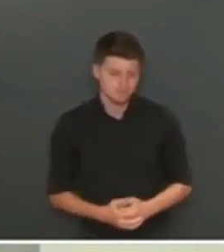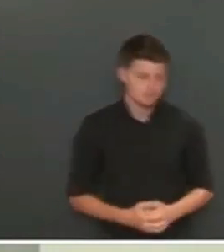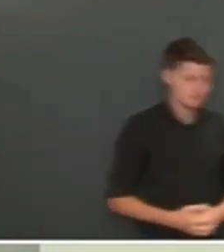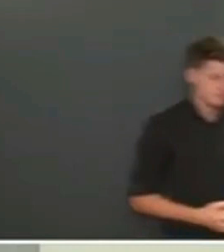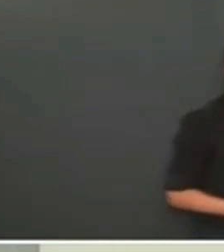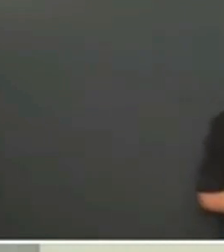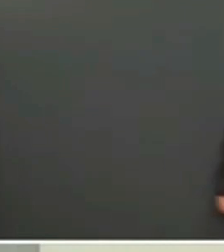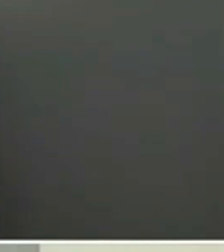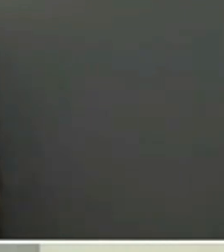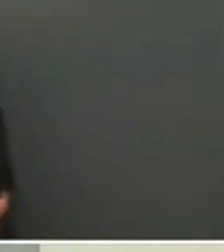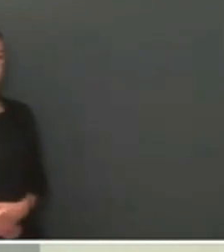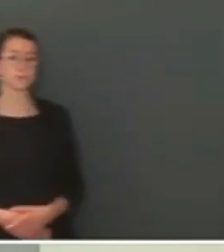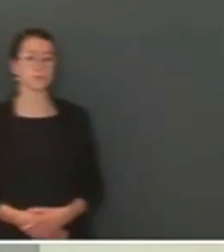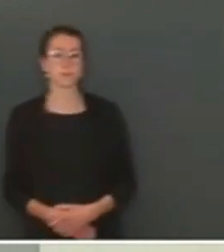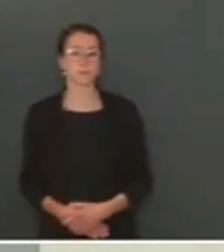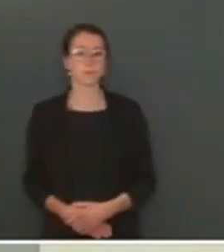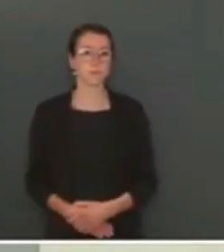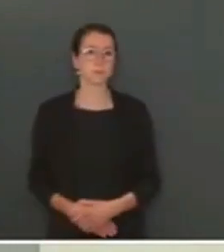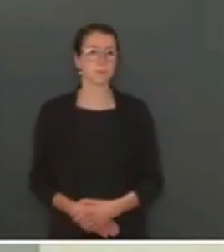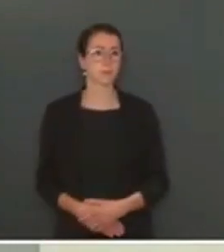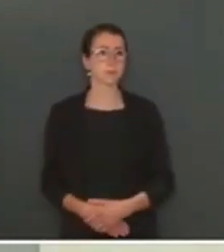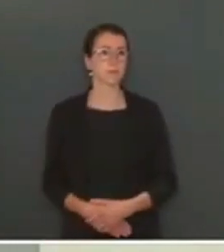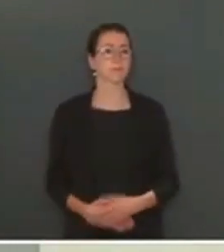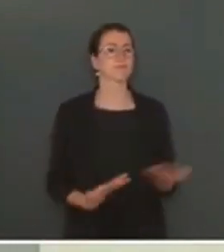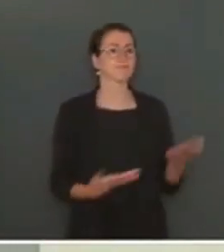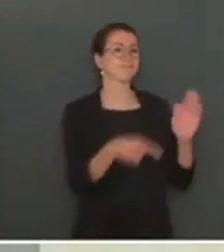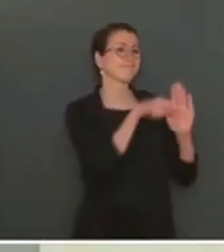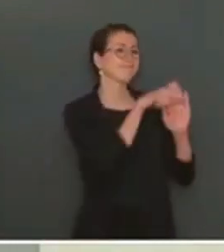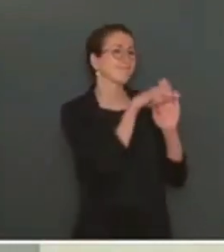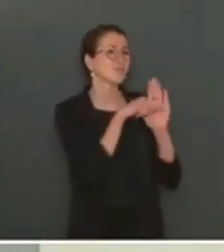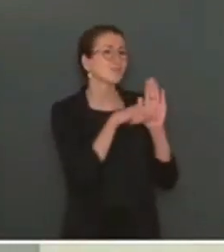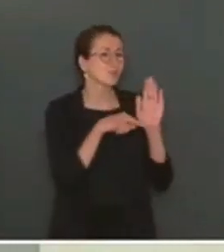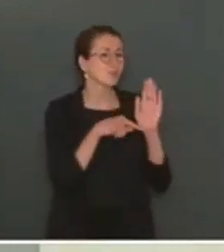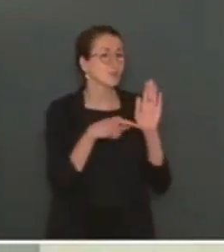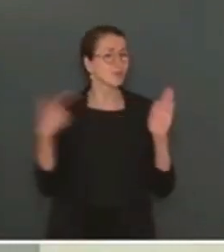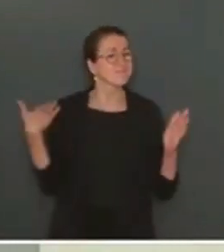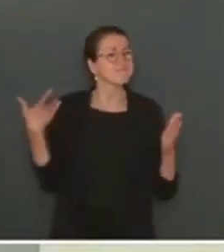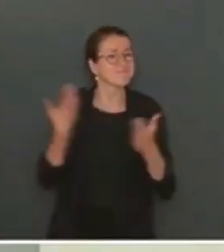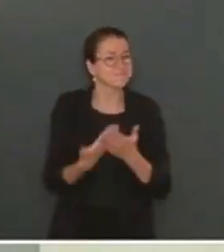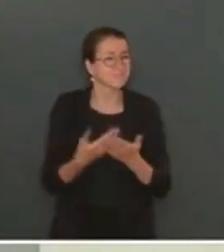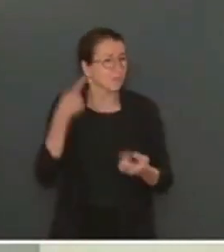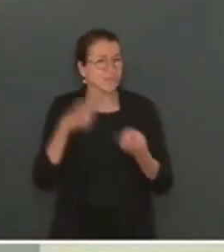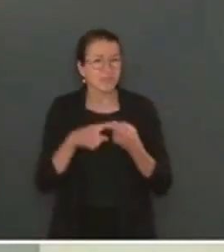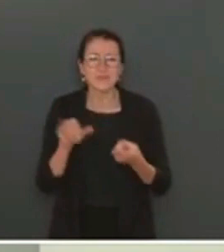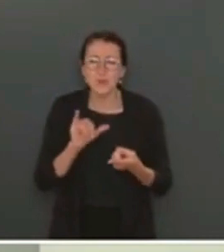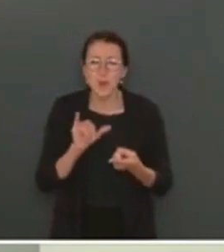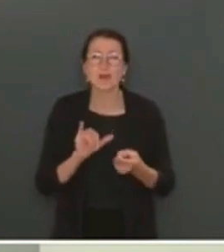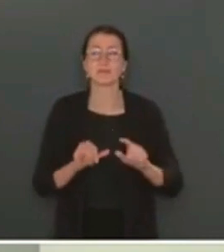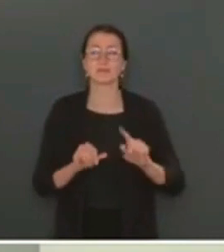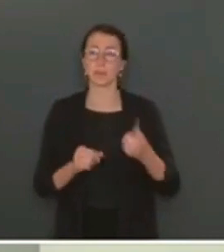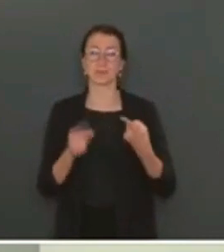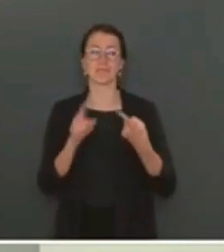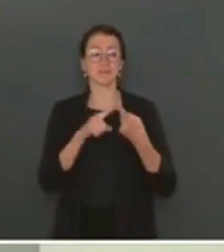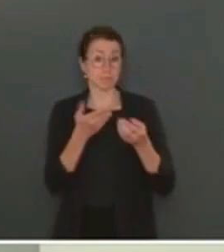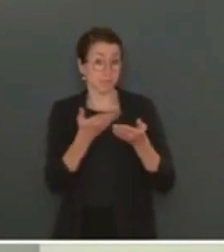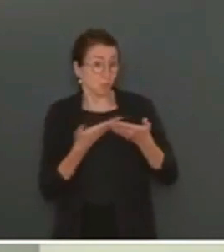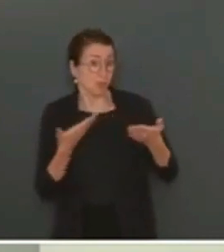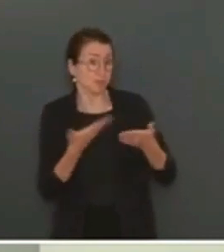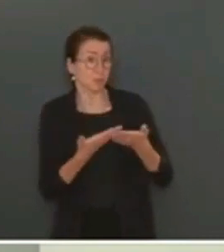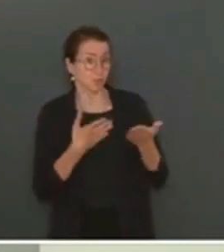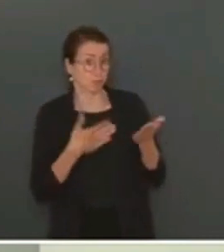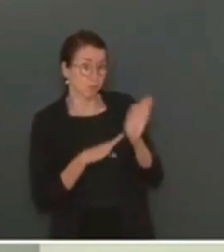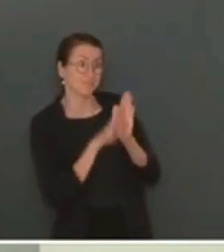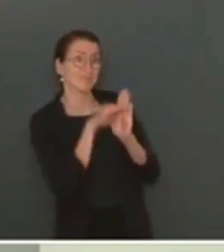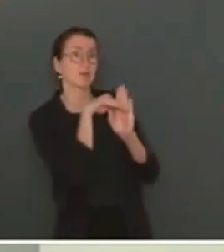في التعامل نجيءية للغاية تطوير الامت لإنفعل الانقاص